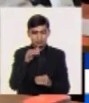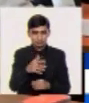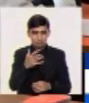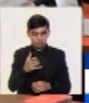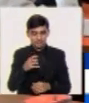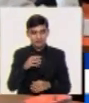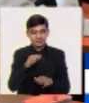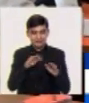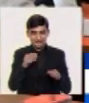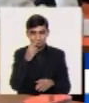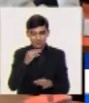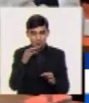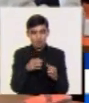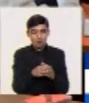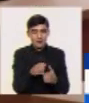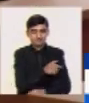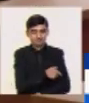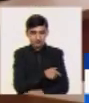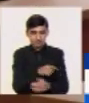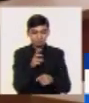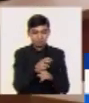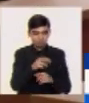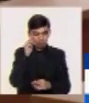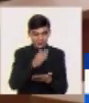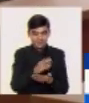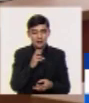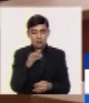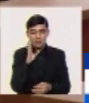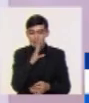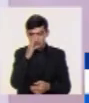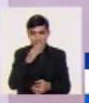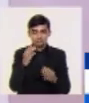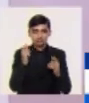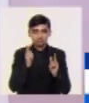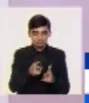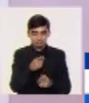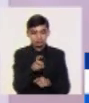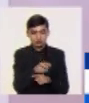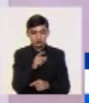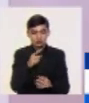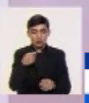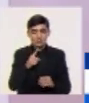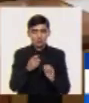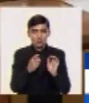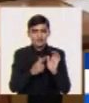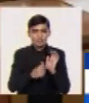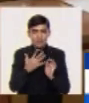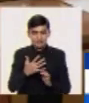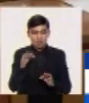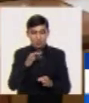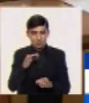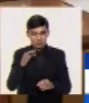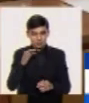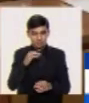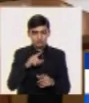сынып оқушысы кезекші топтарға барып жүр. Әрине, ата-ананың келісімімен. Нөмір 175-ші жаңа ғасыр мектеп